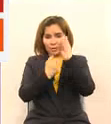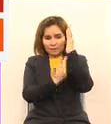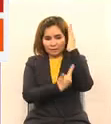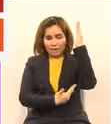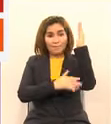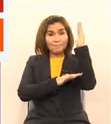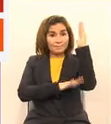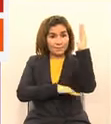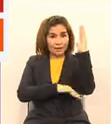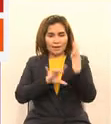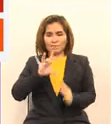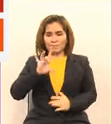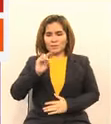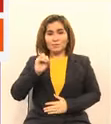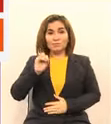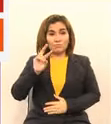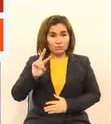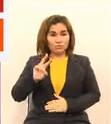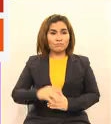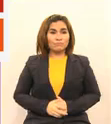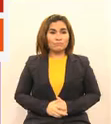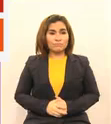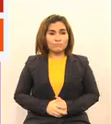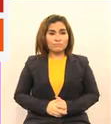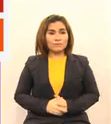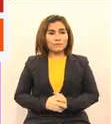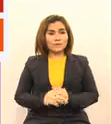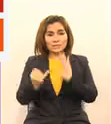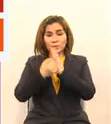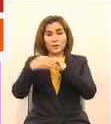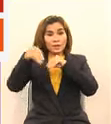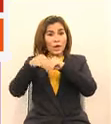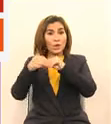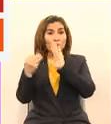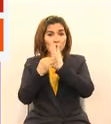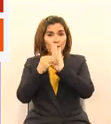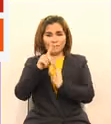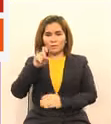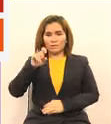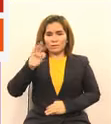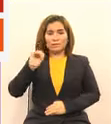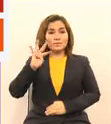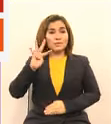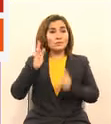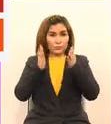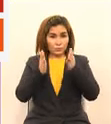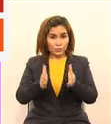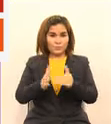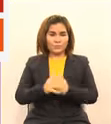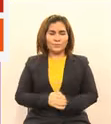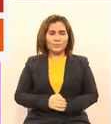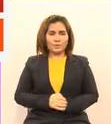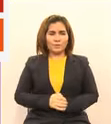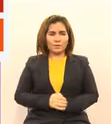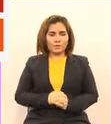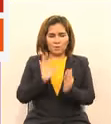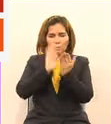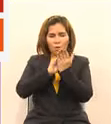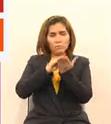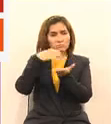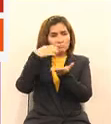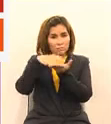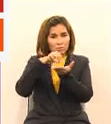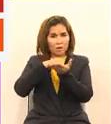ใต้นะฮะ82รายนะครับปริมณฑล144รายนะครับถ้าถามว่าก็อย่างที่ผมเคยเรียนเมื่อวานน